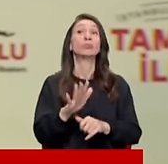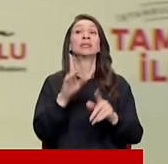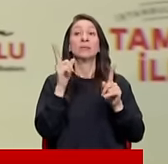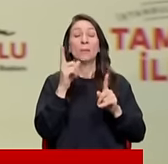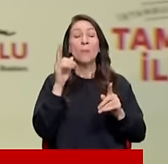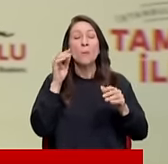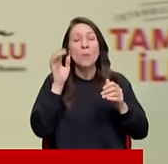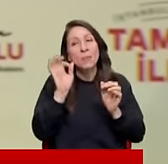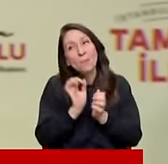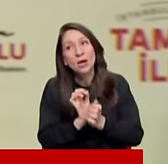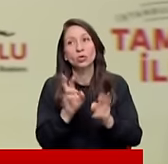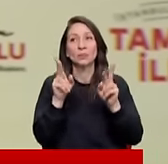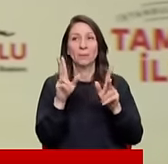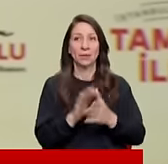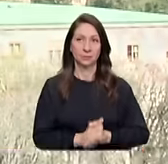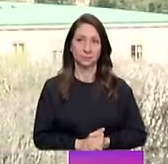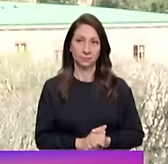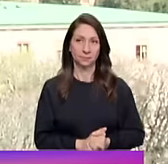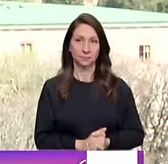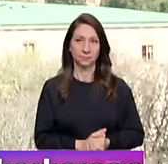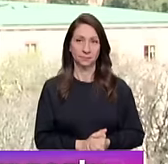biçimde mahkum olmuştur.